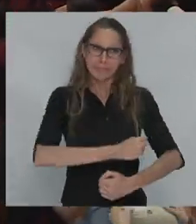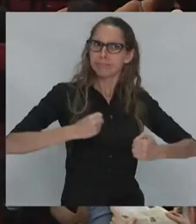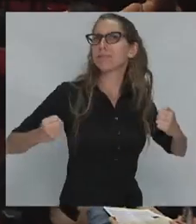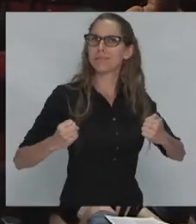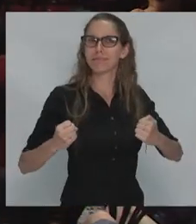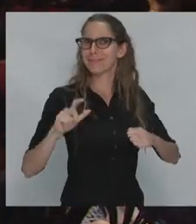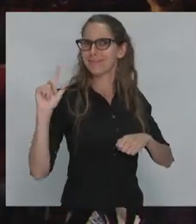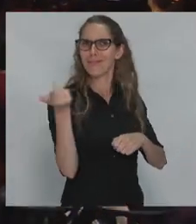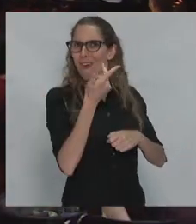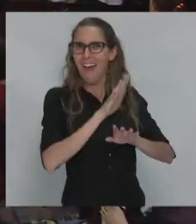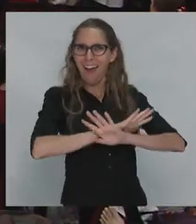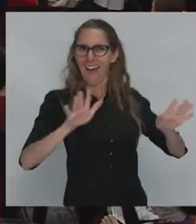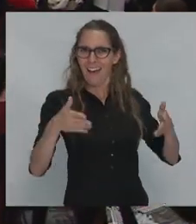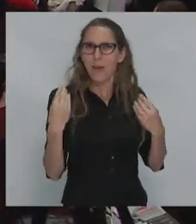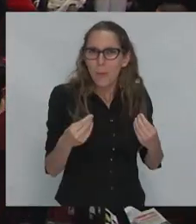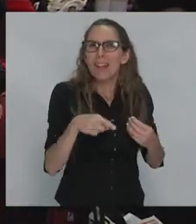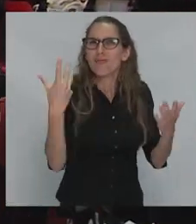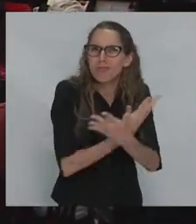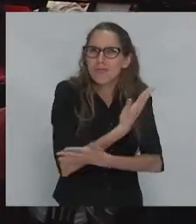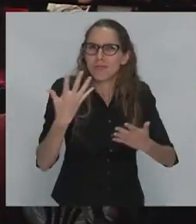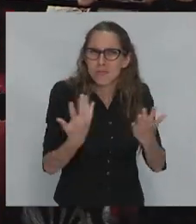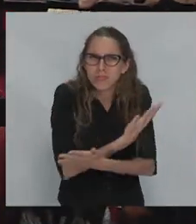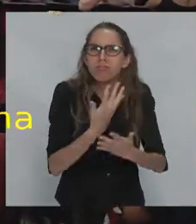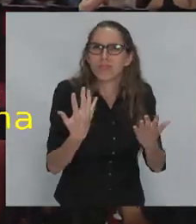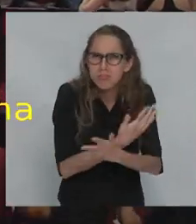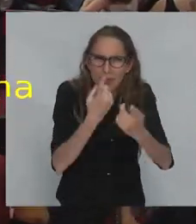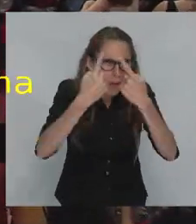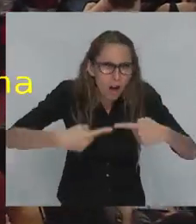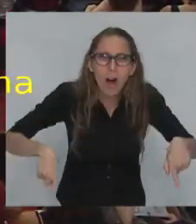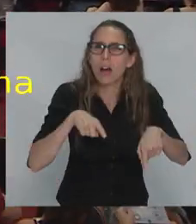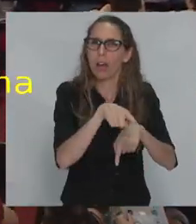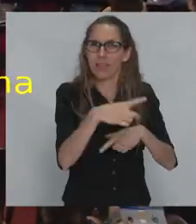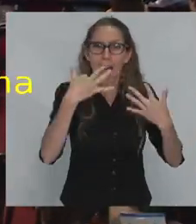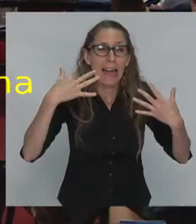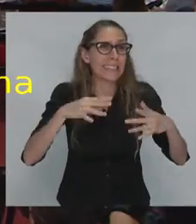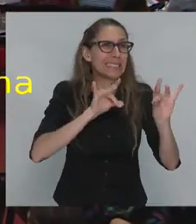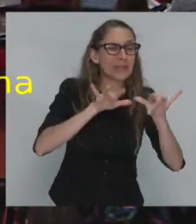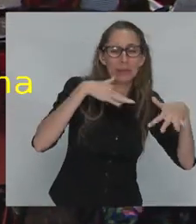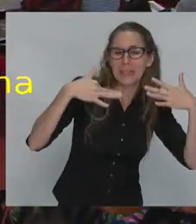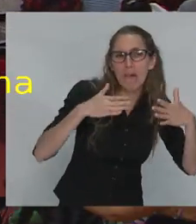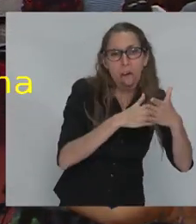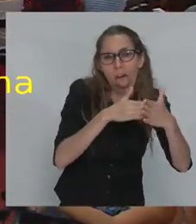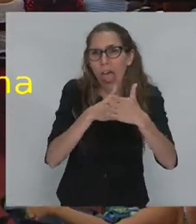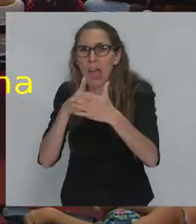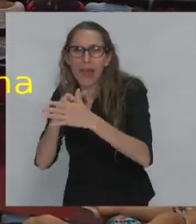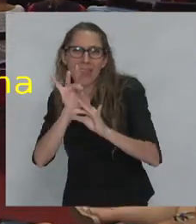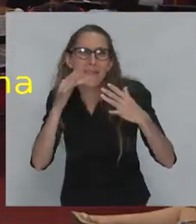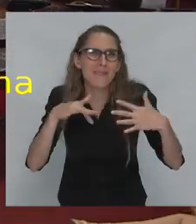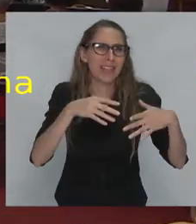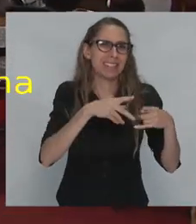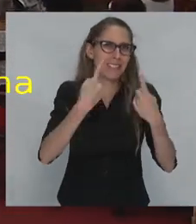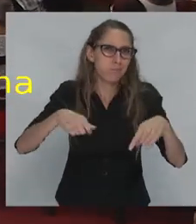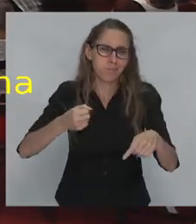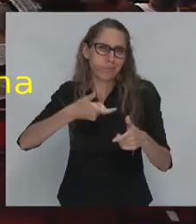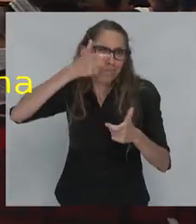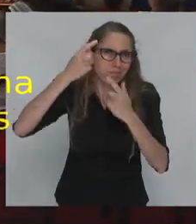tout ce qu'elle fait, tous les défis qu'elle relève et tous les combats qu'elle mène. Et puis cette